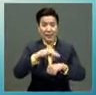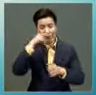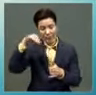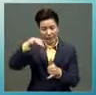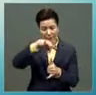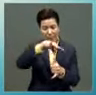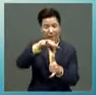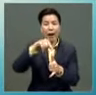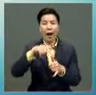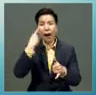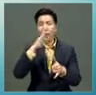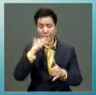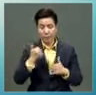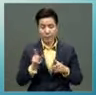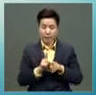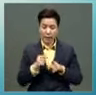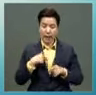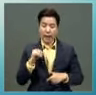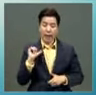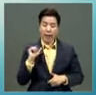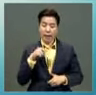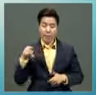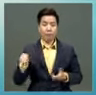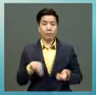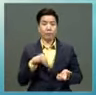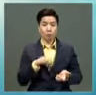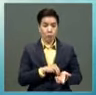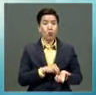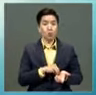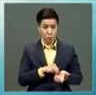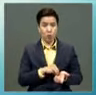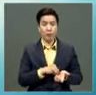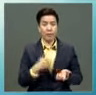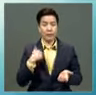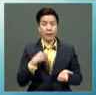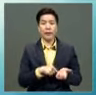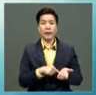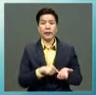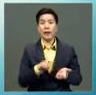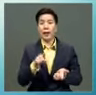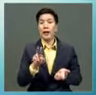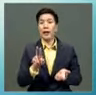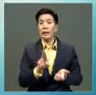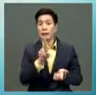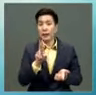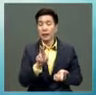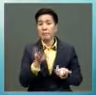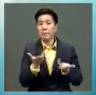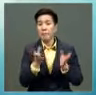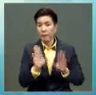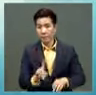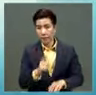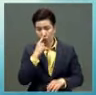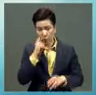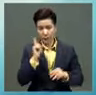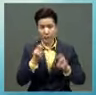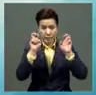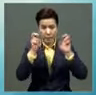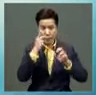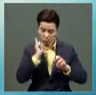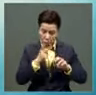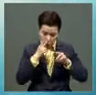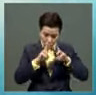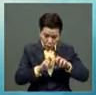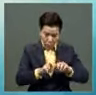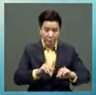อกว่ามีการลงแอปนะครับแต่อย่างที่ว่าเขาได้ใช้หรืออะไรอย่างไรก็ต้องมีประเด็นเข้าไปสอบสวน